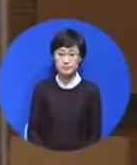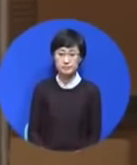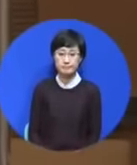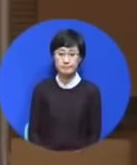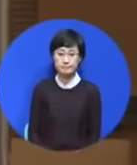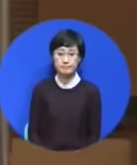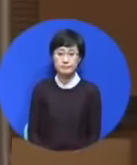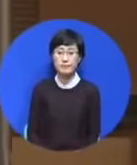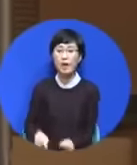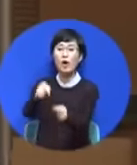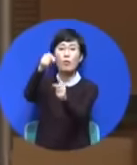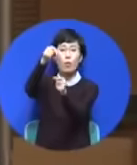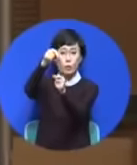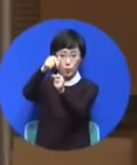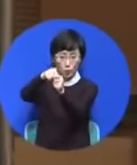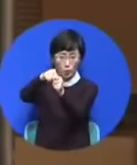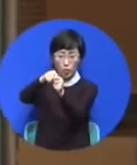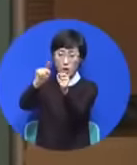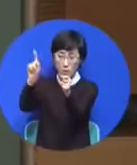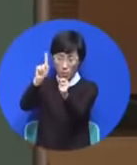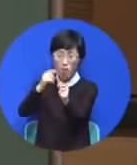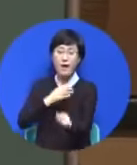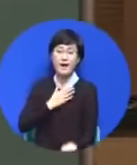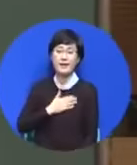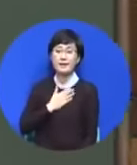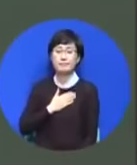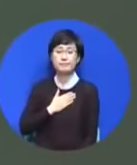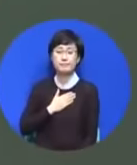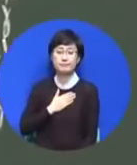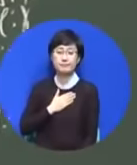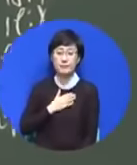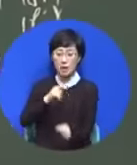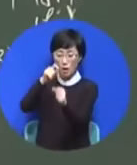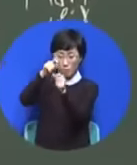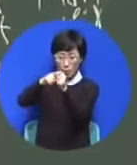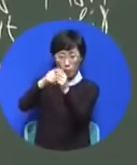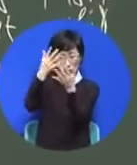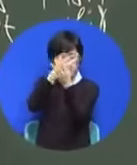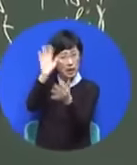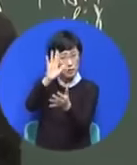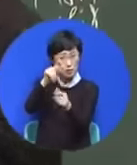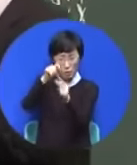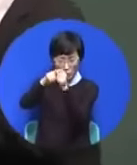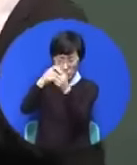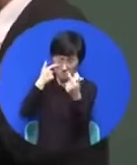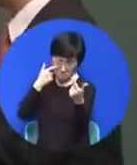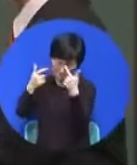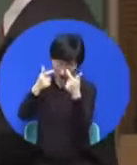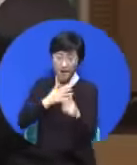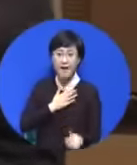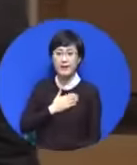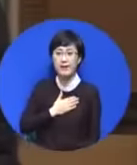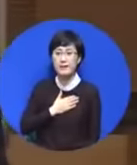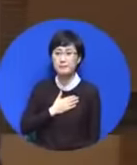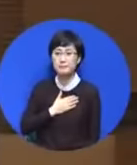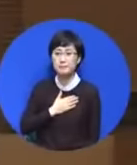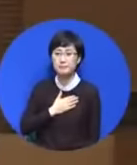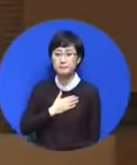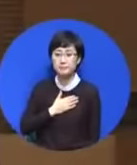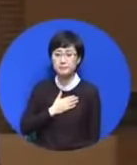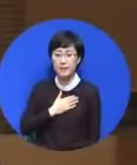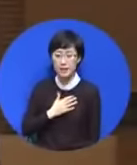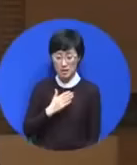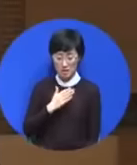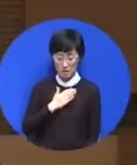번째 목표 알고 있었습니다 이걸 정확하게 알고 있 살아 있는